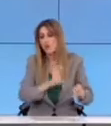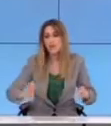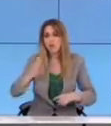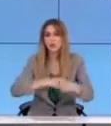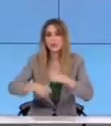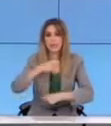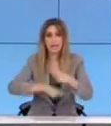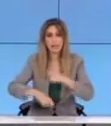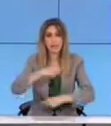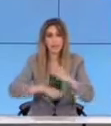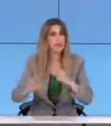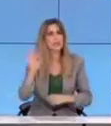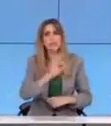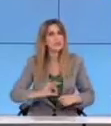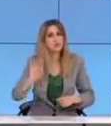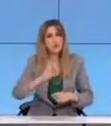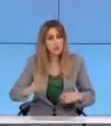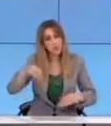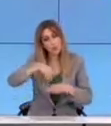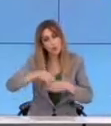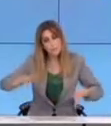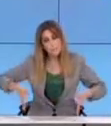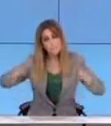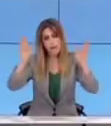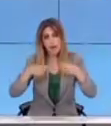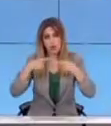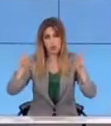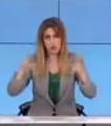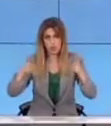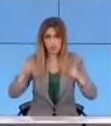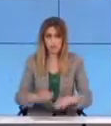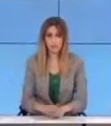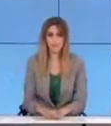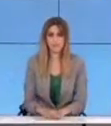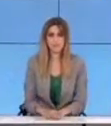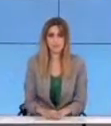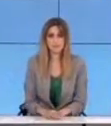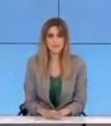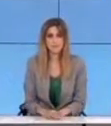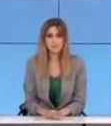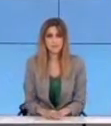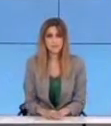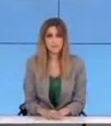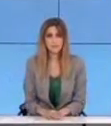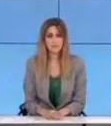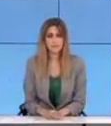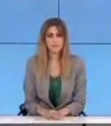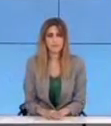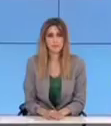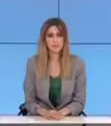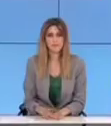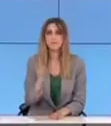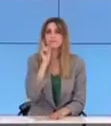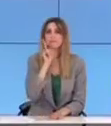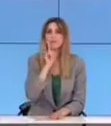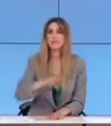Βλέπουμε την ζωντανή εικόνα. Κυρίες και κύριοι, αξιότιμε κύριε Πρόεδρε, είναι χαρά μου